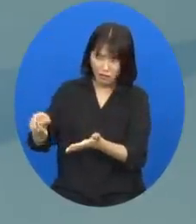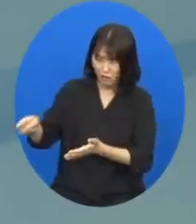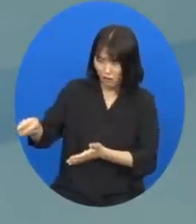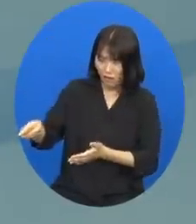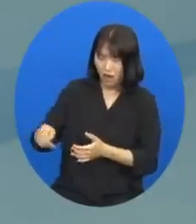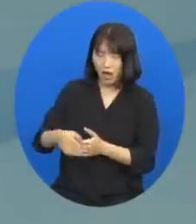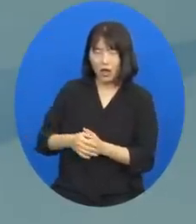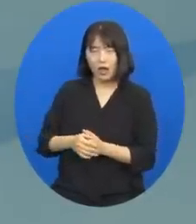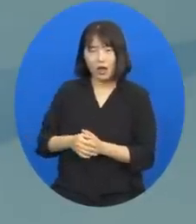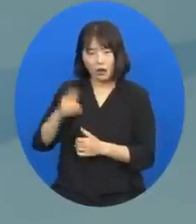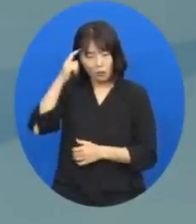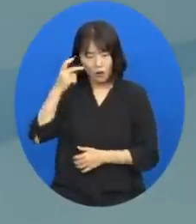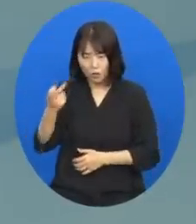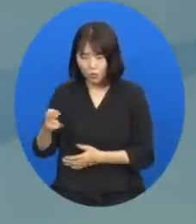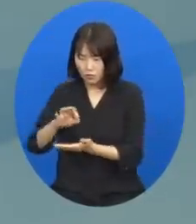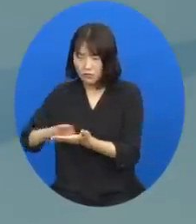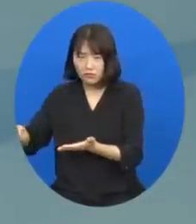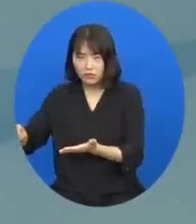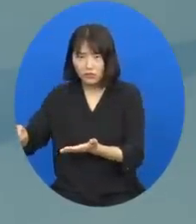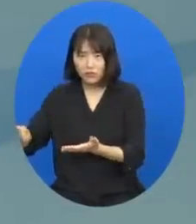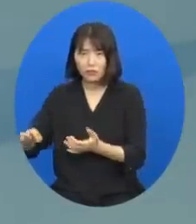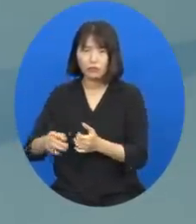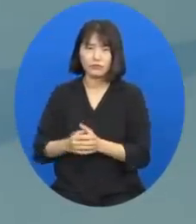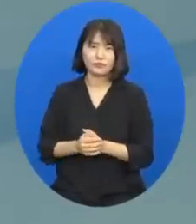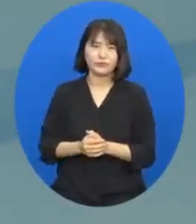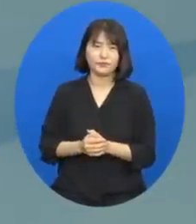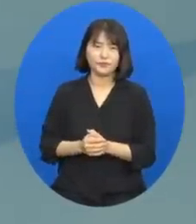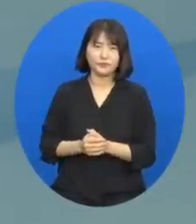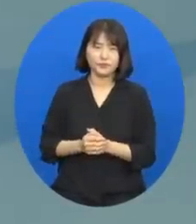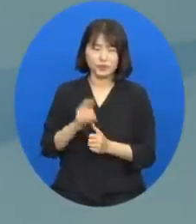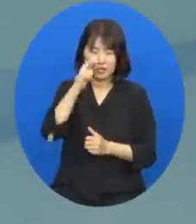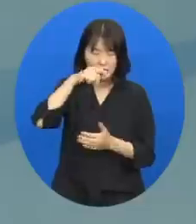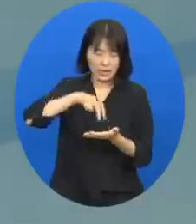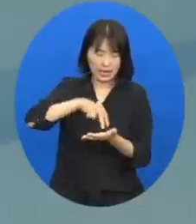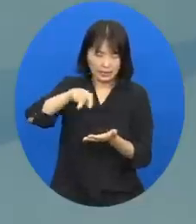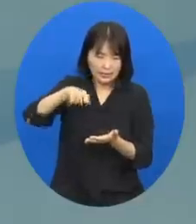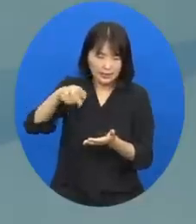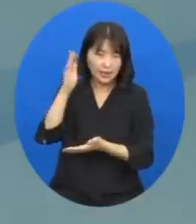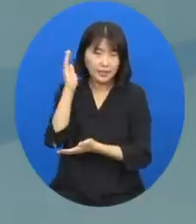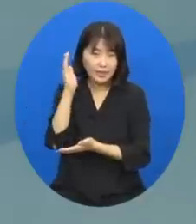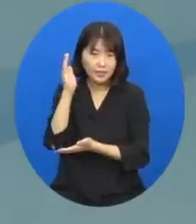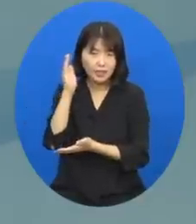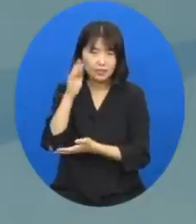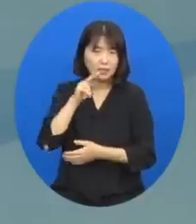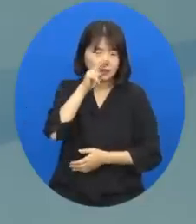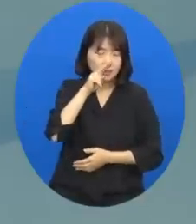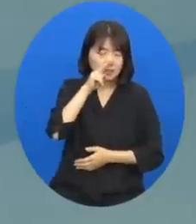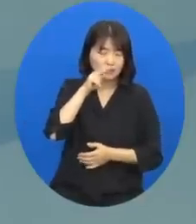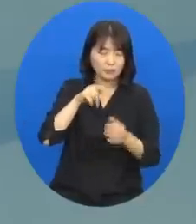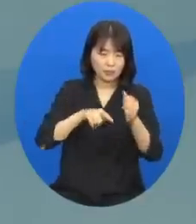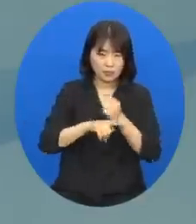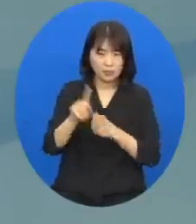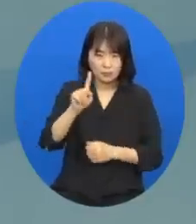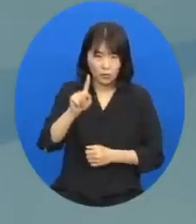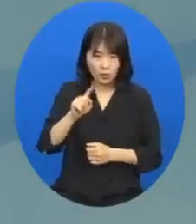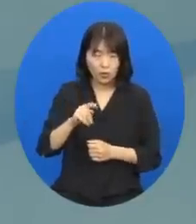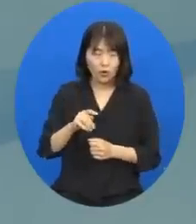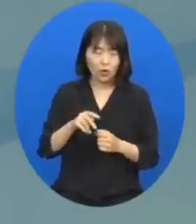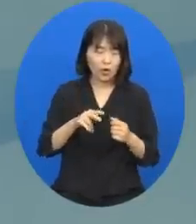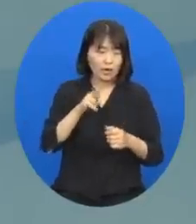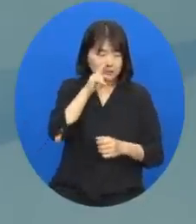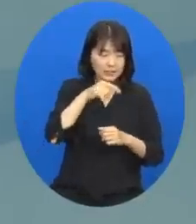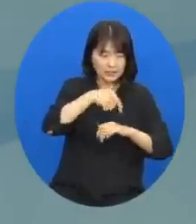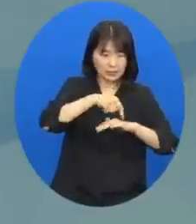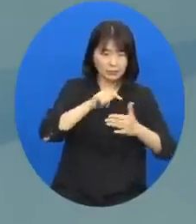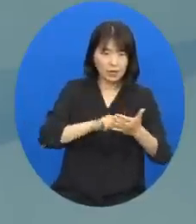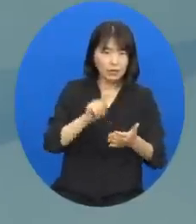것입니다 그래서 탕자 이야기 를 통해서 이 시기에 의미를 이렇게 정해 볼 수 있어요 시기심 은 기뻐하는 하나님의 아버지의 마음을 젖어